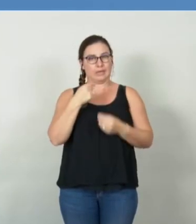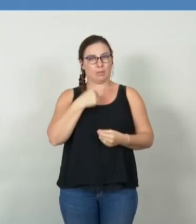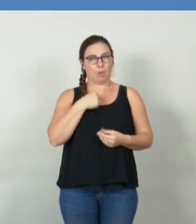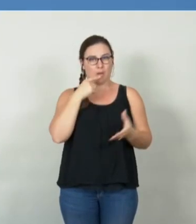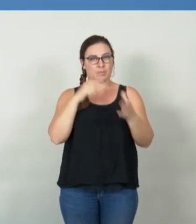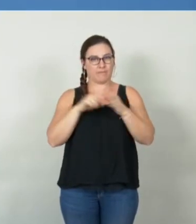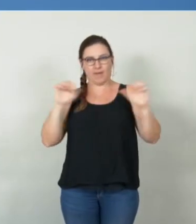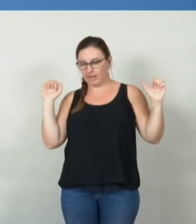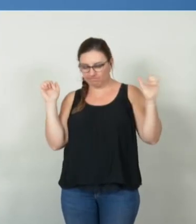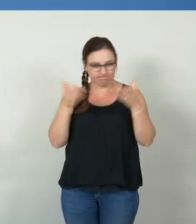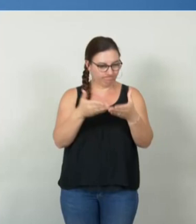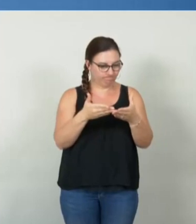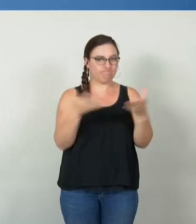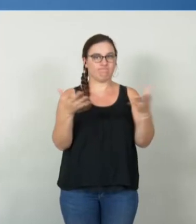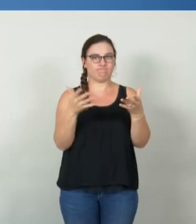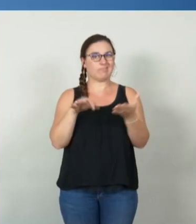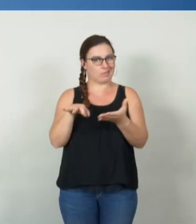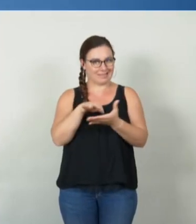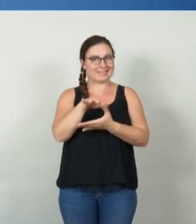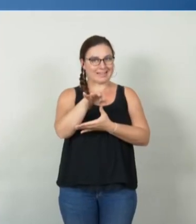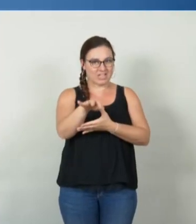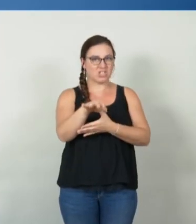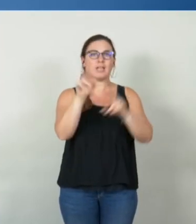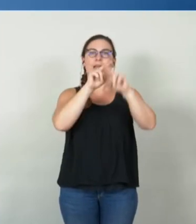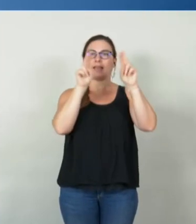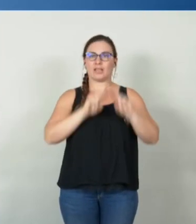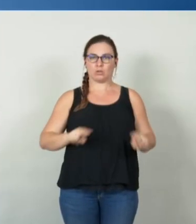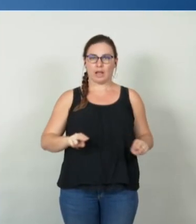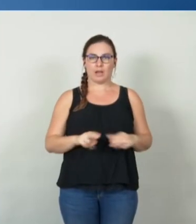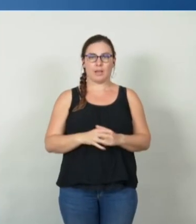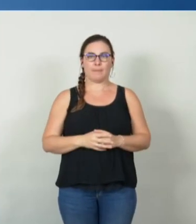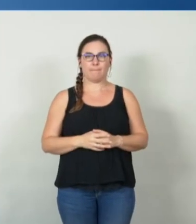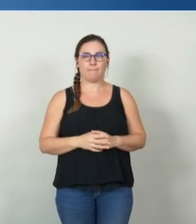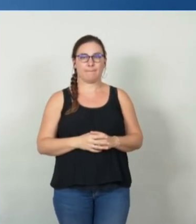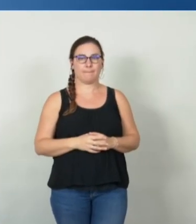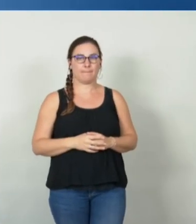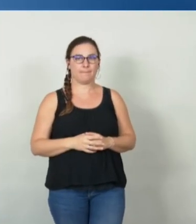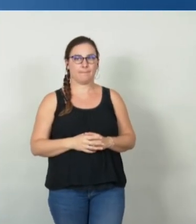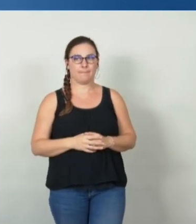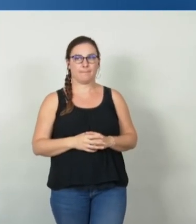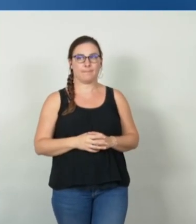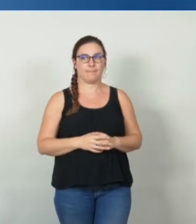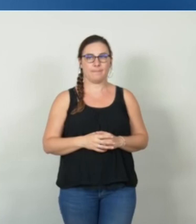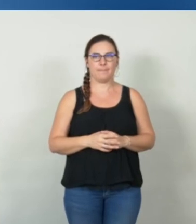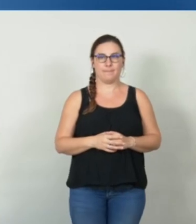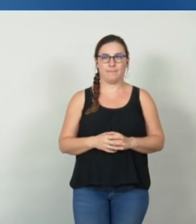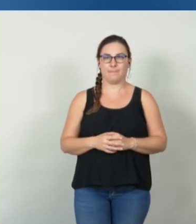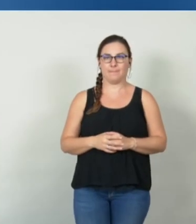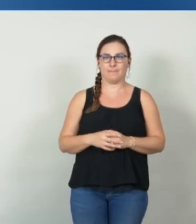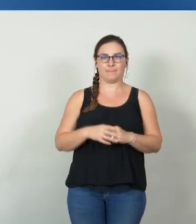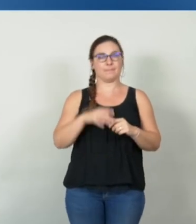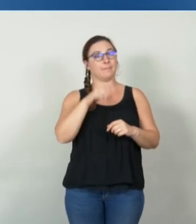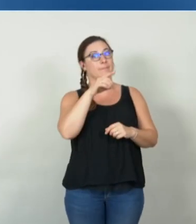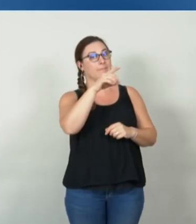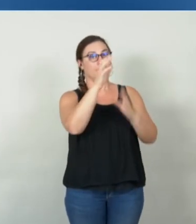mon intervention sur la stratégie internationale donc vous listez d'abord dans cette délibération